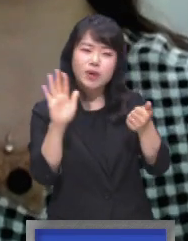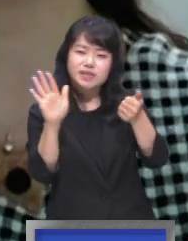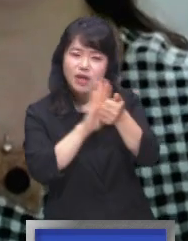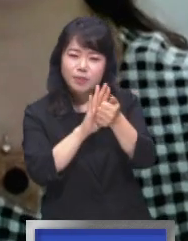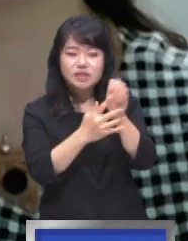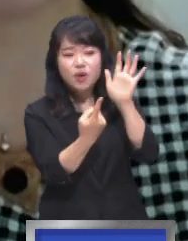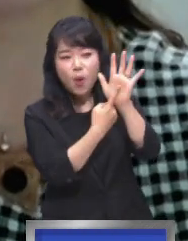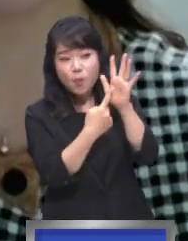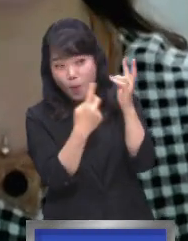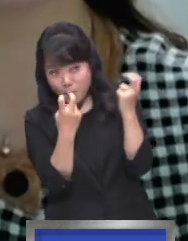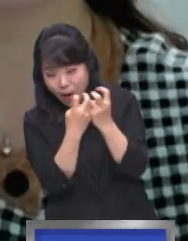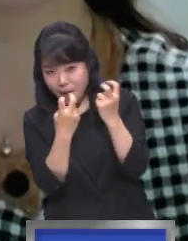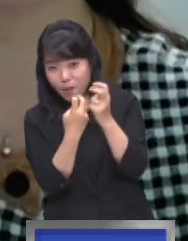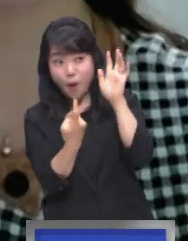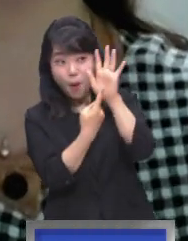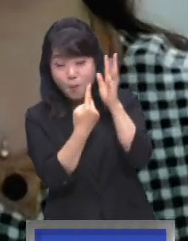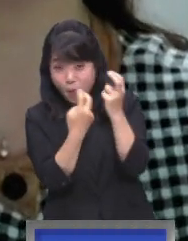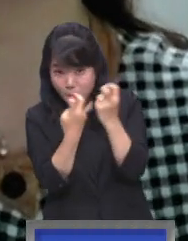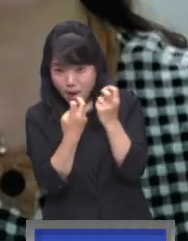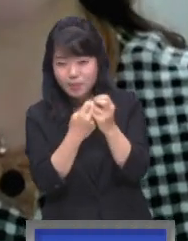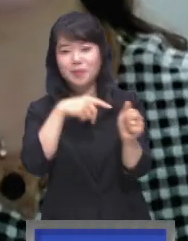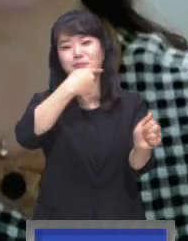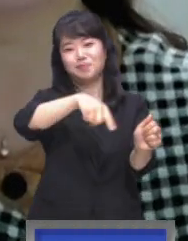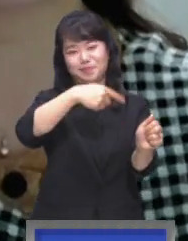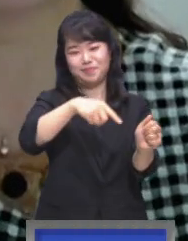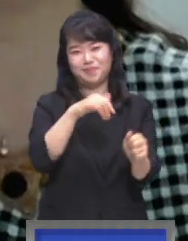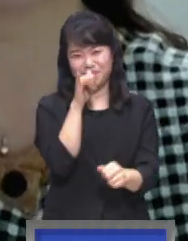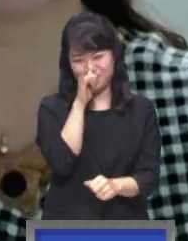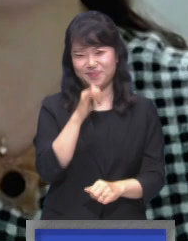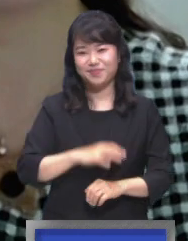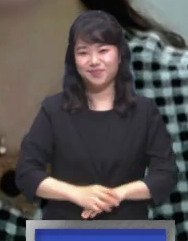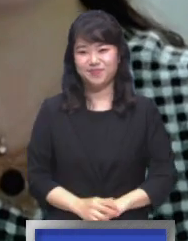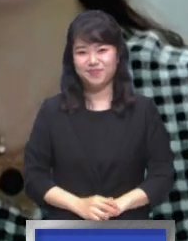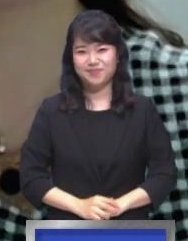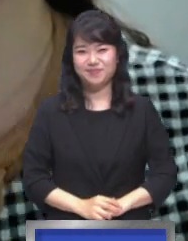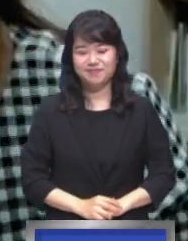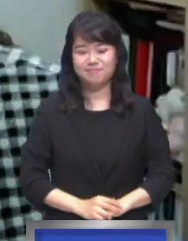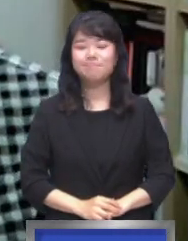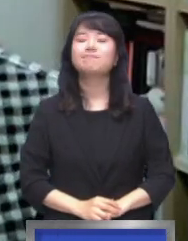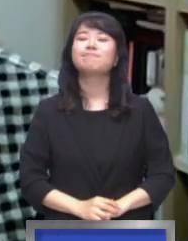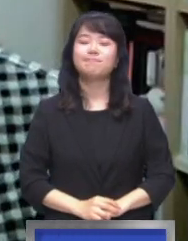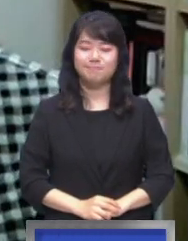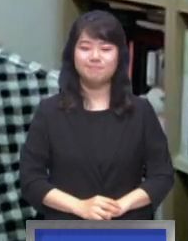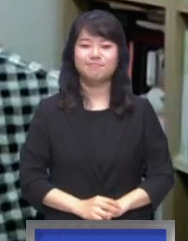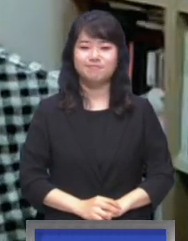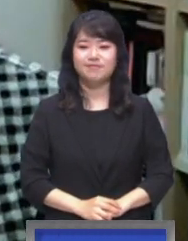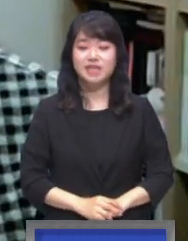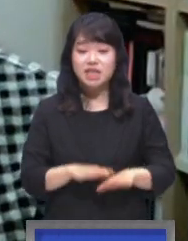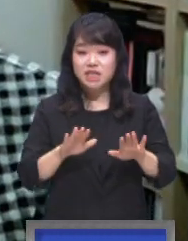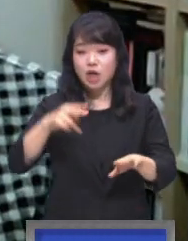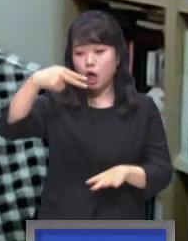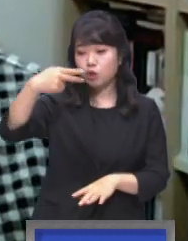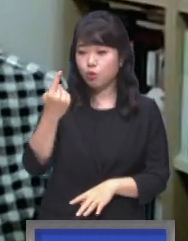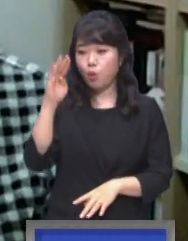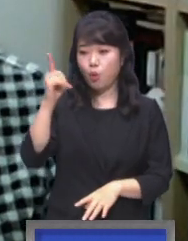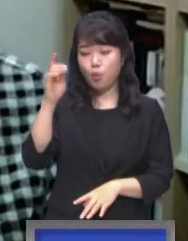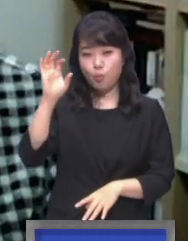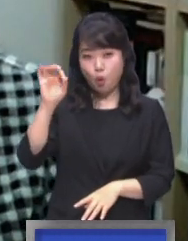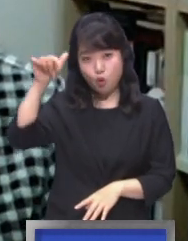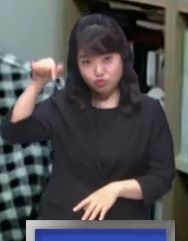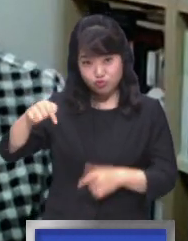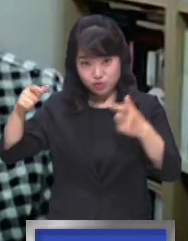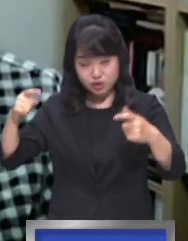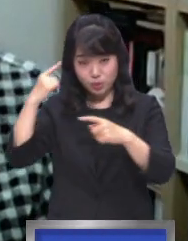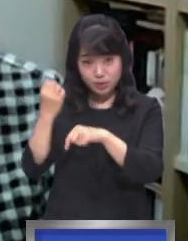서비스를 홍보할 수 있는 마케팅 지원도 제공한다고 합니다. 네, 현재 도봉 지역을 담당하고